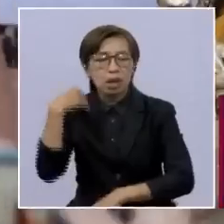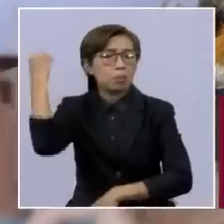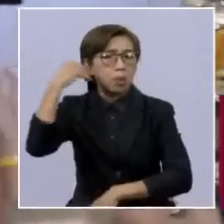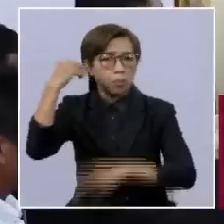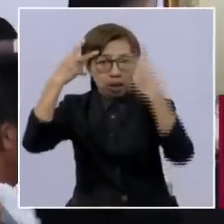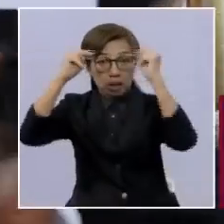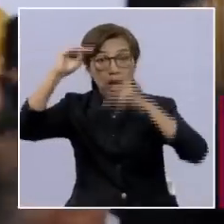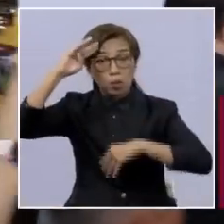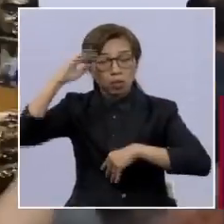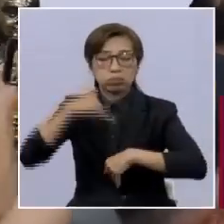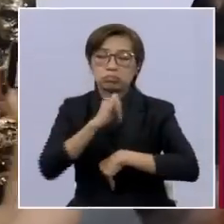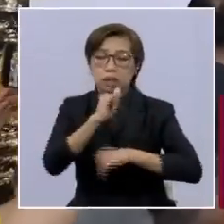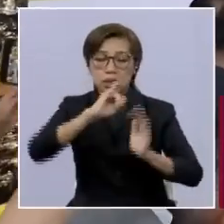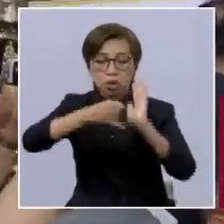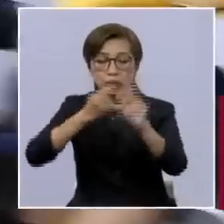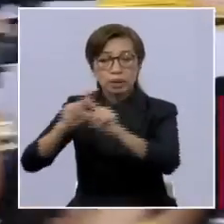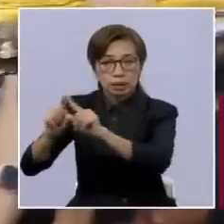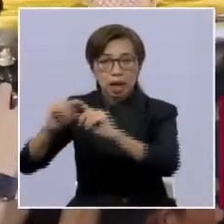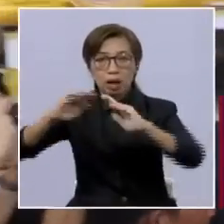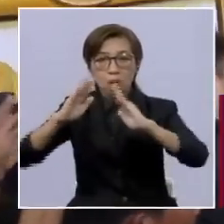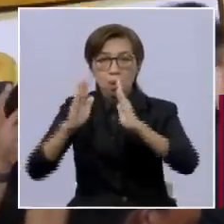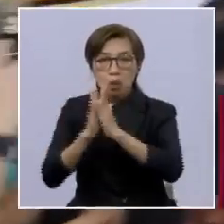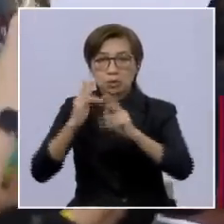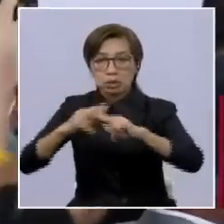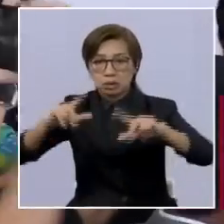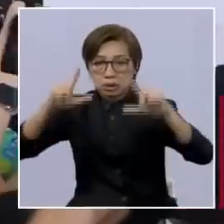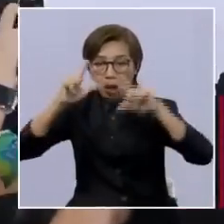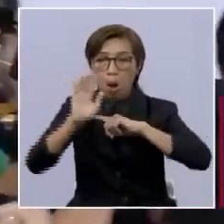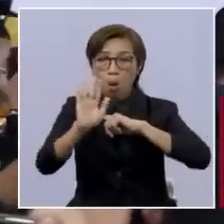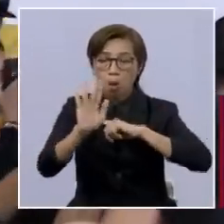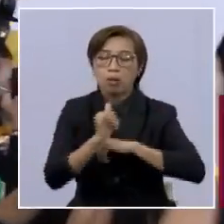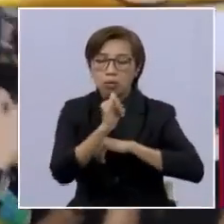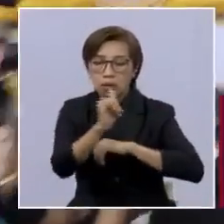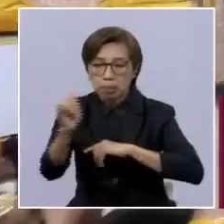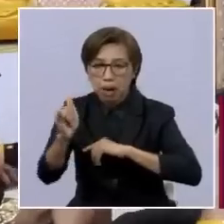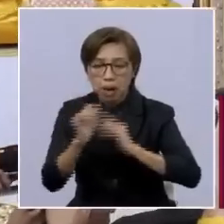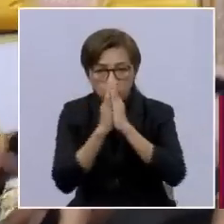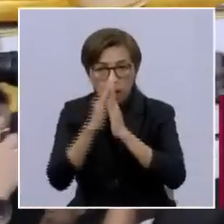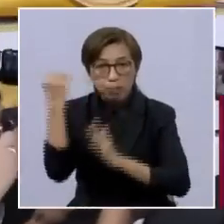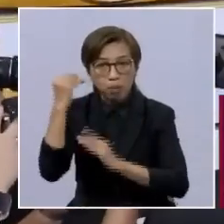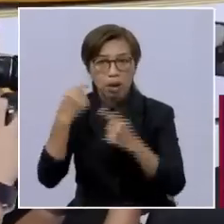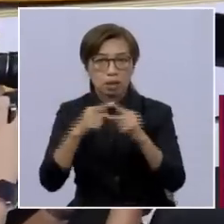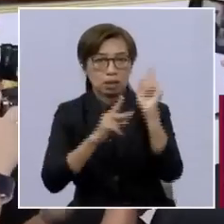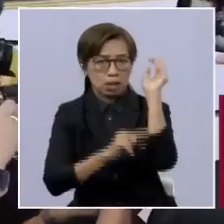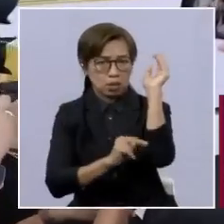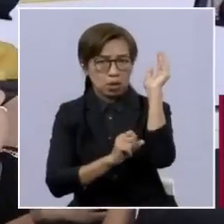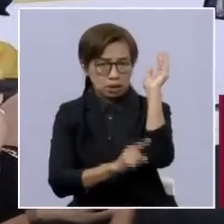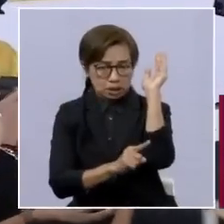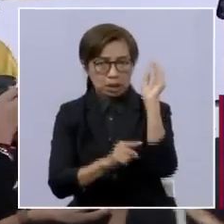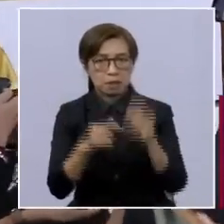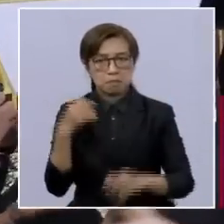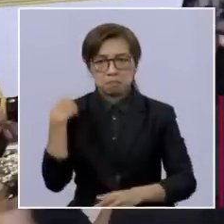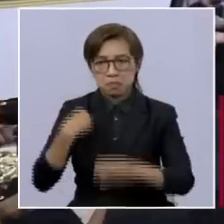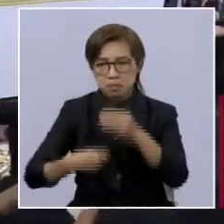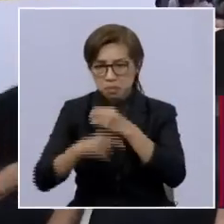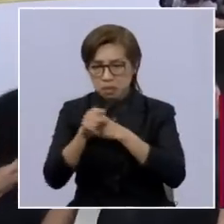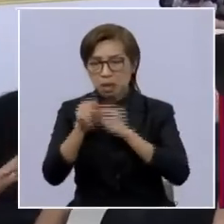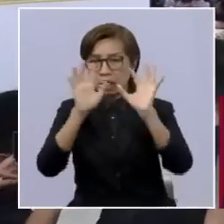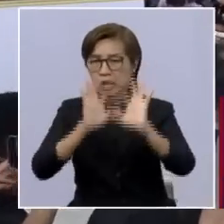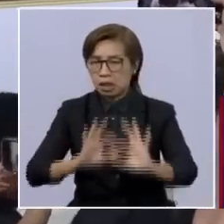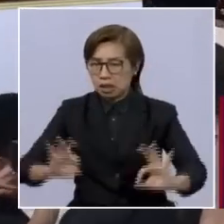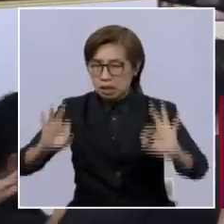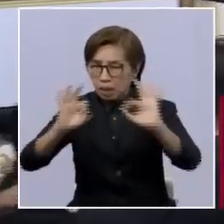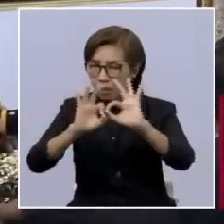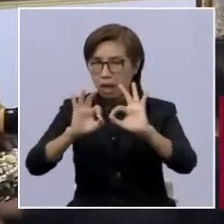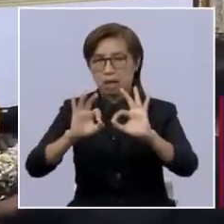ไปจังหวัดไหนก็จะต้องแวะไปกราบสิ่งศักดิ์สิทธิ์คู่บ้านคู่เมืองอยู่เสมอแต่กับที่นครศรีธรรมราชมันมีความหมายมากกว่าหลาย